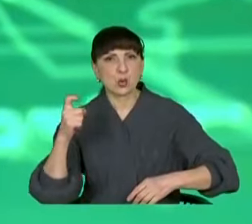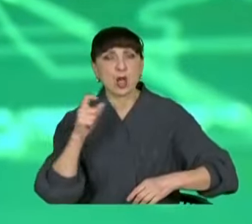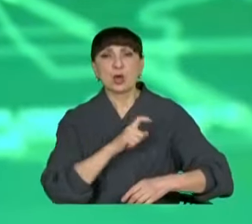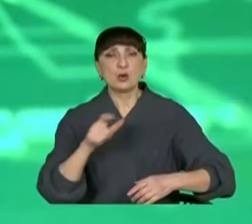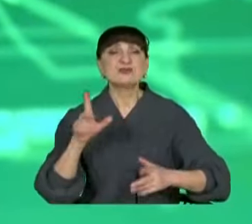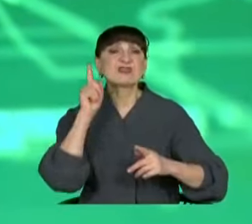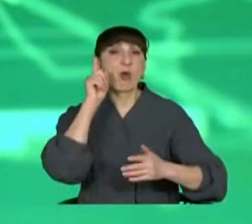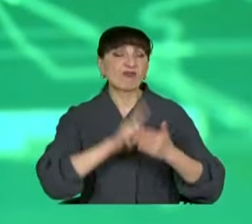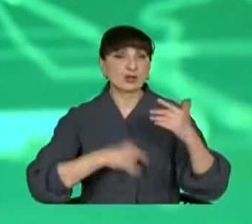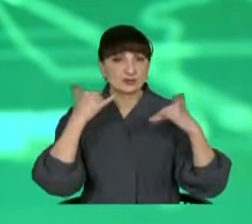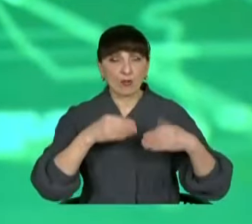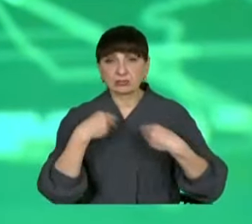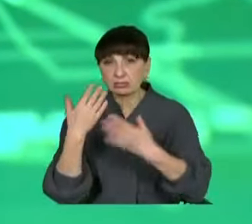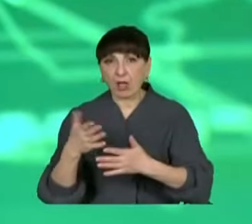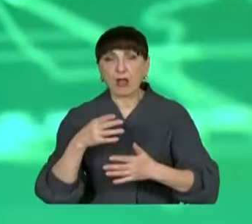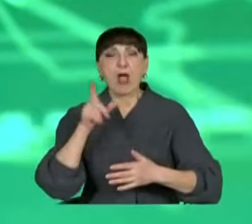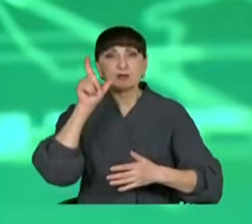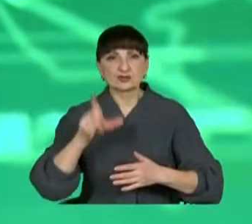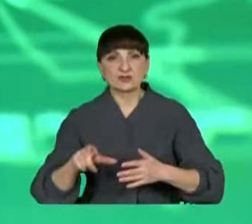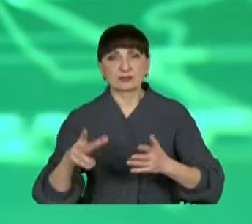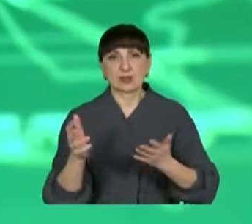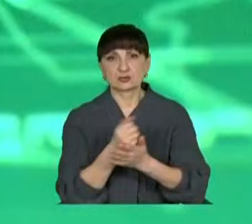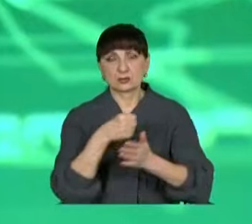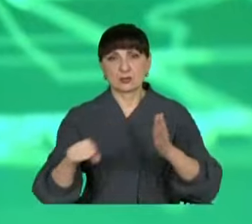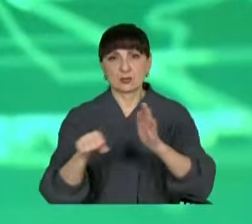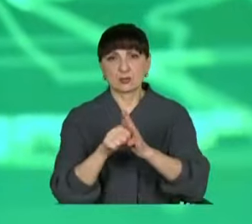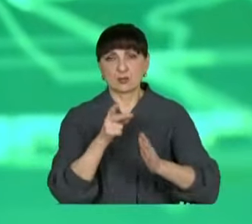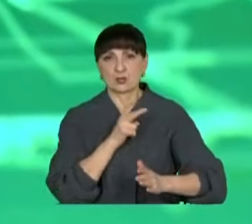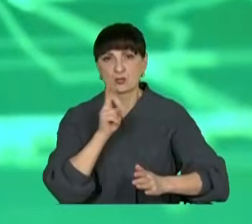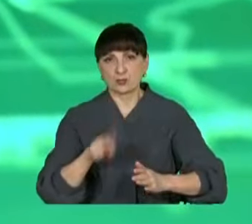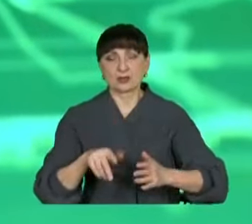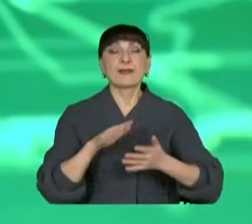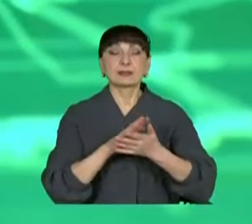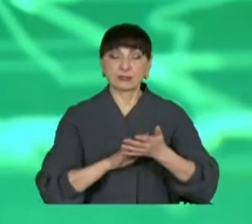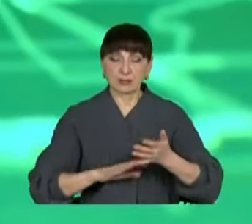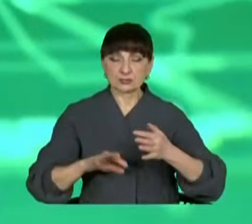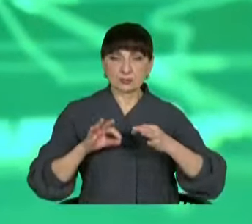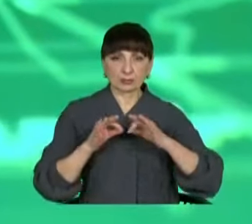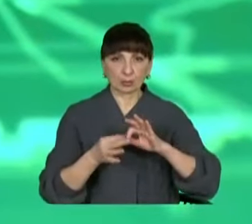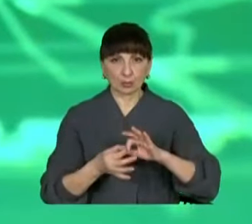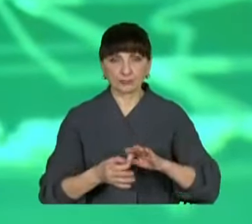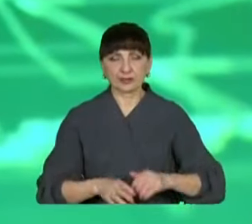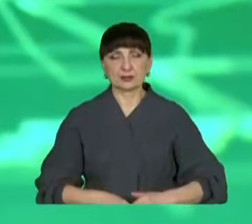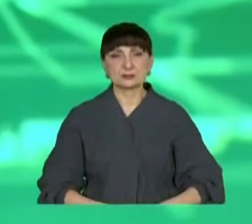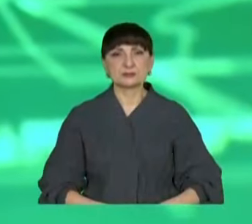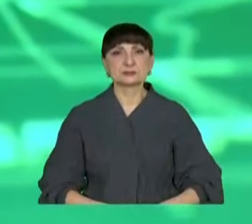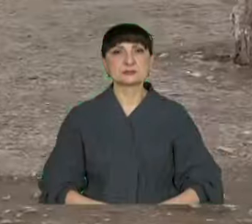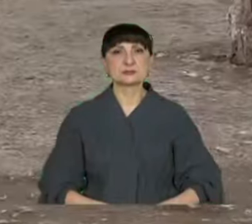и доверили скот, но его нашли мертвым. В криминальной сельской драме постарался разобраться Рустам